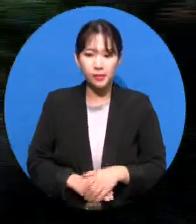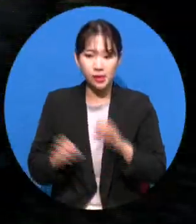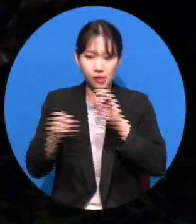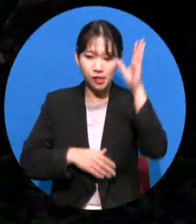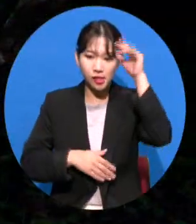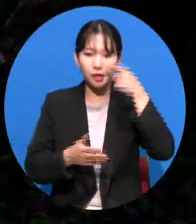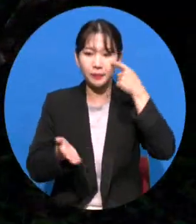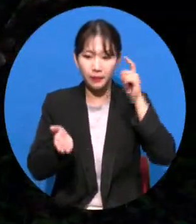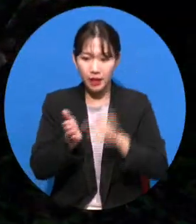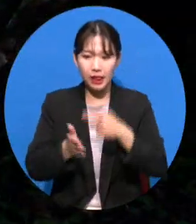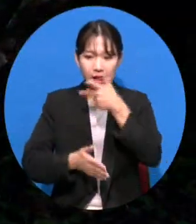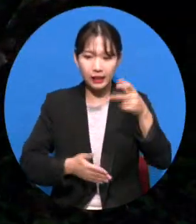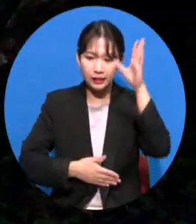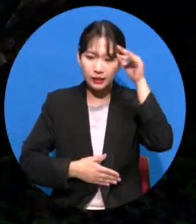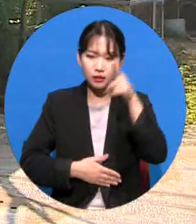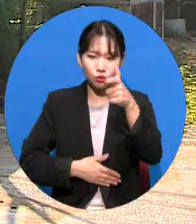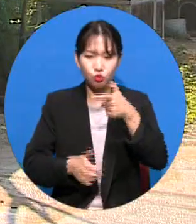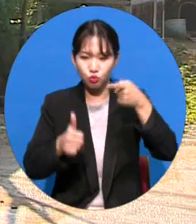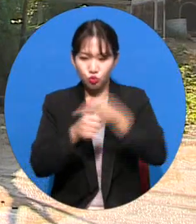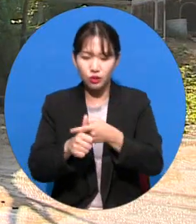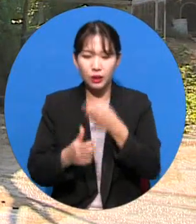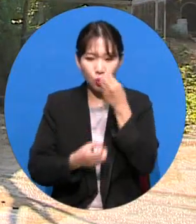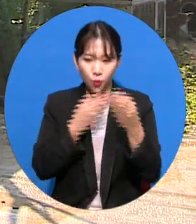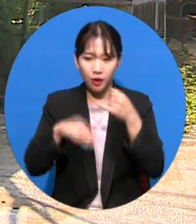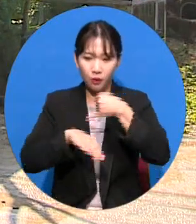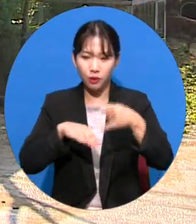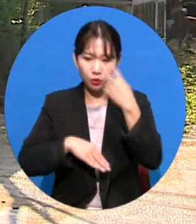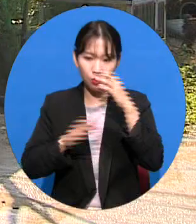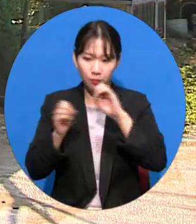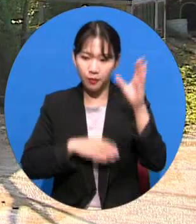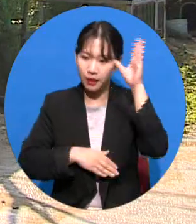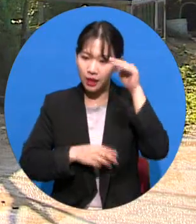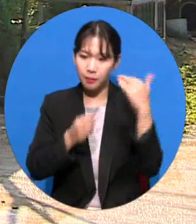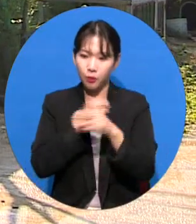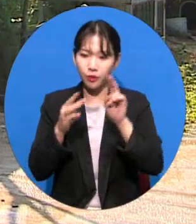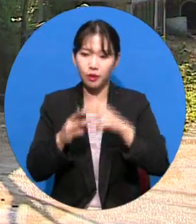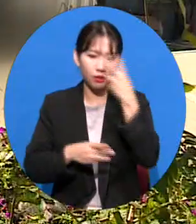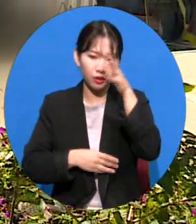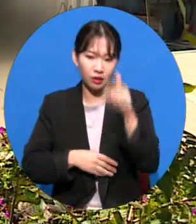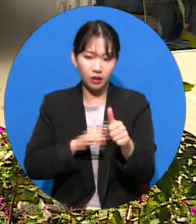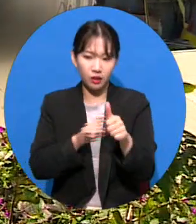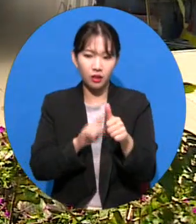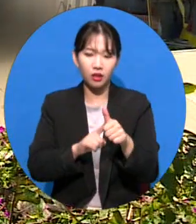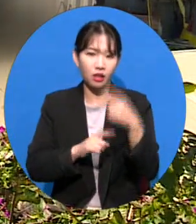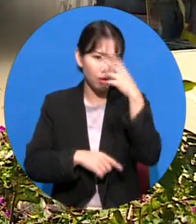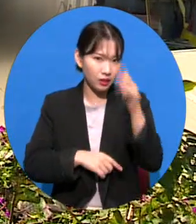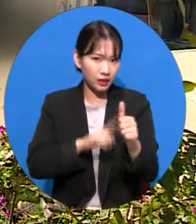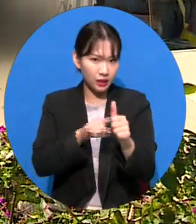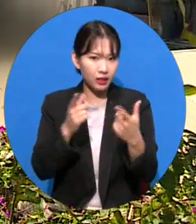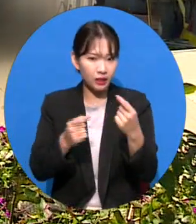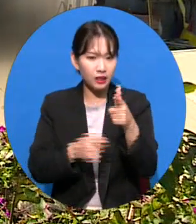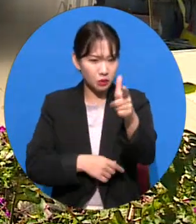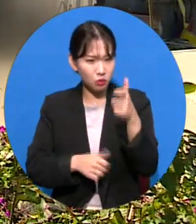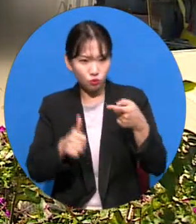유기견으로 발견된 큰 개를 총포로 사살했다고 털어놓은 완도군 유기견 보호센터 관리소장. 관리소장은 이 같은